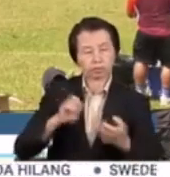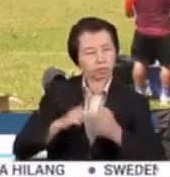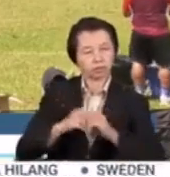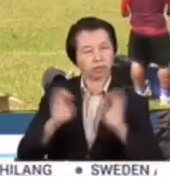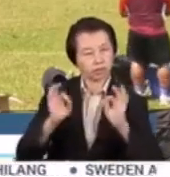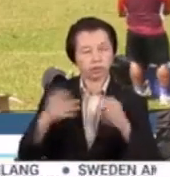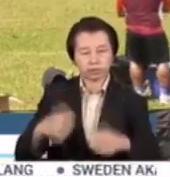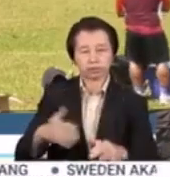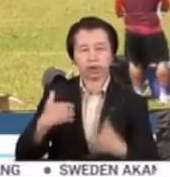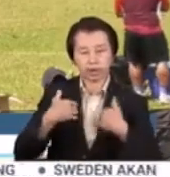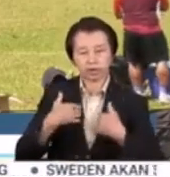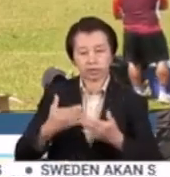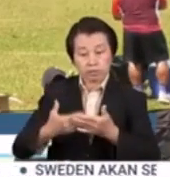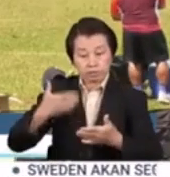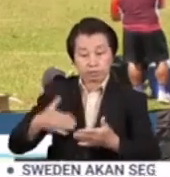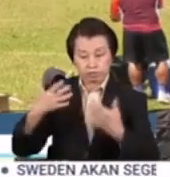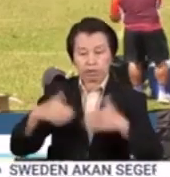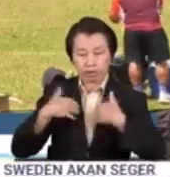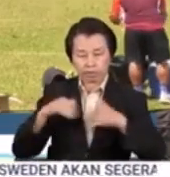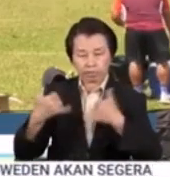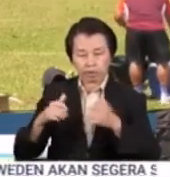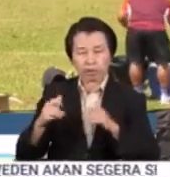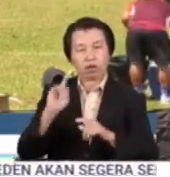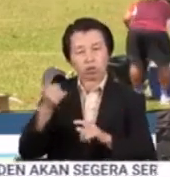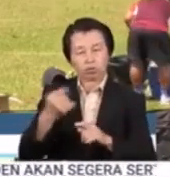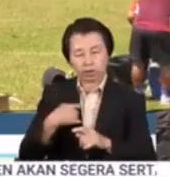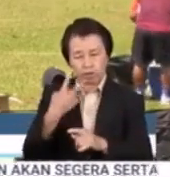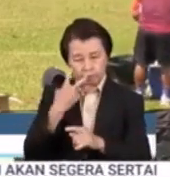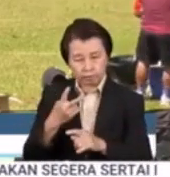bermain bersama untuk polisi